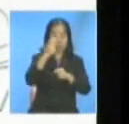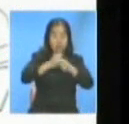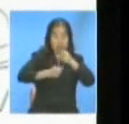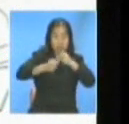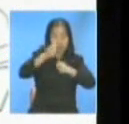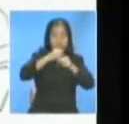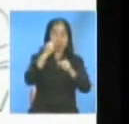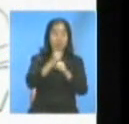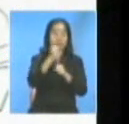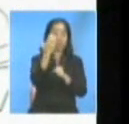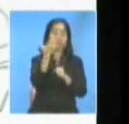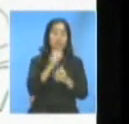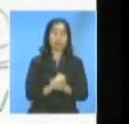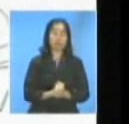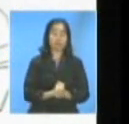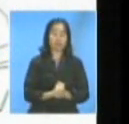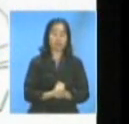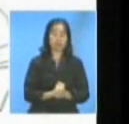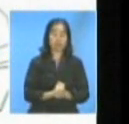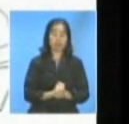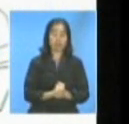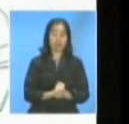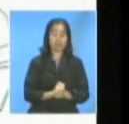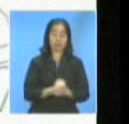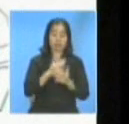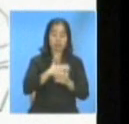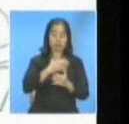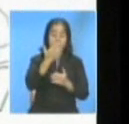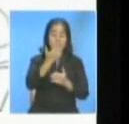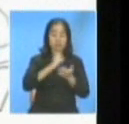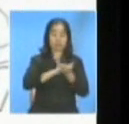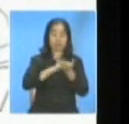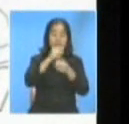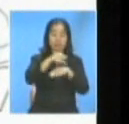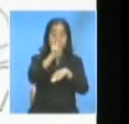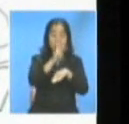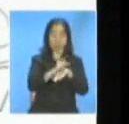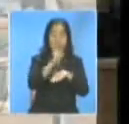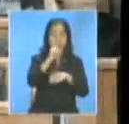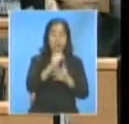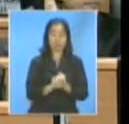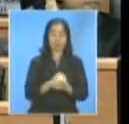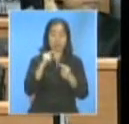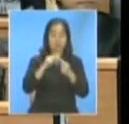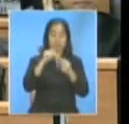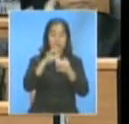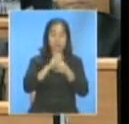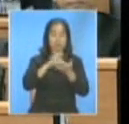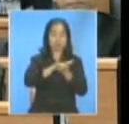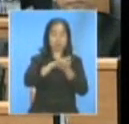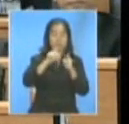ที่ดินได้ท่านประธานนะผมขออนุญาตท่านประธานอีกภาพหนึ่งไปดูขอภาพที่6